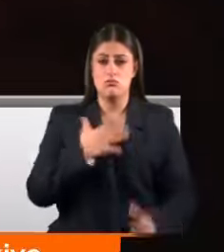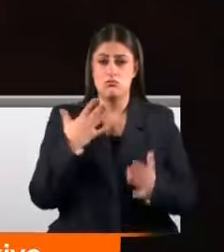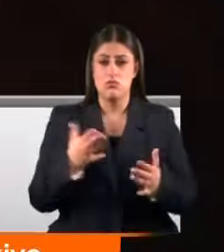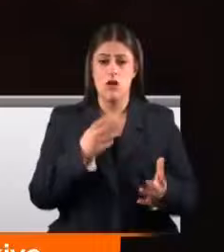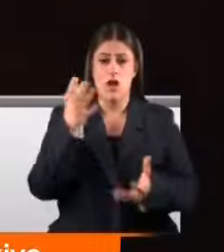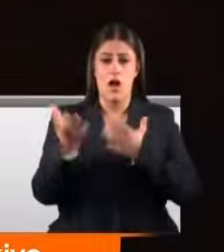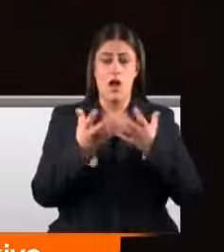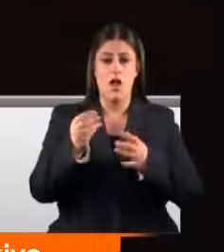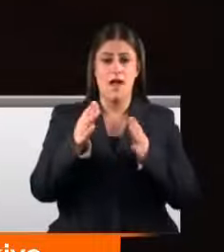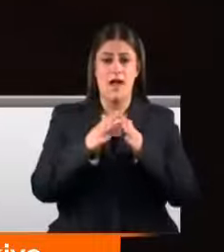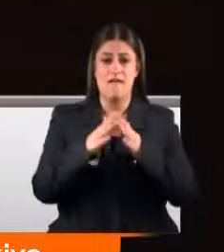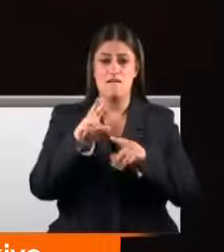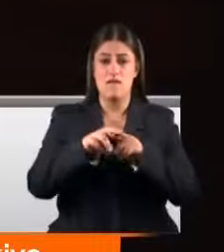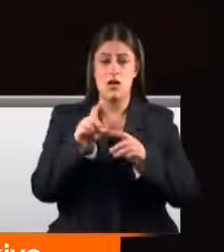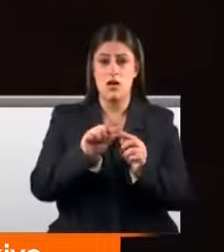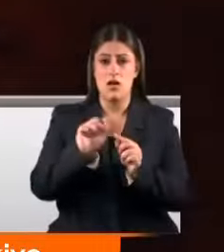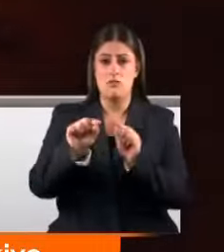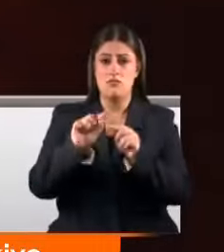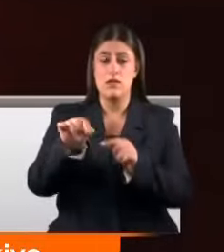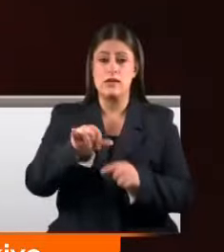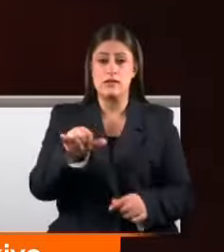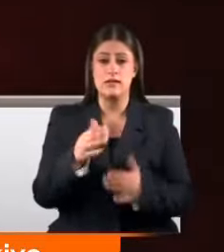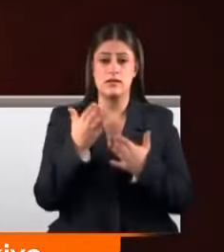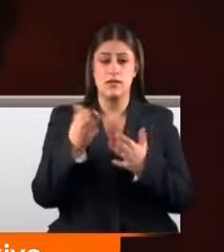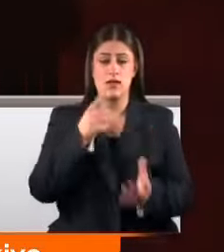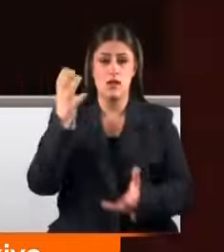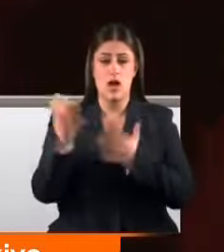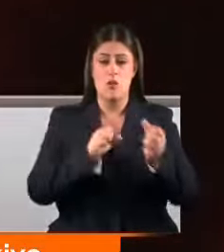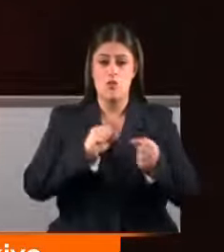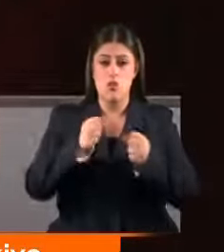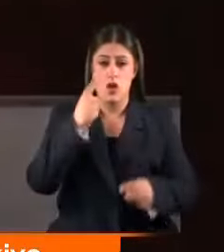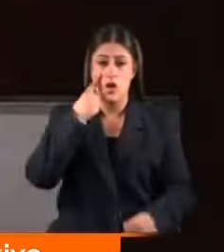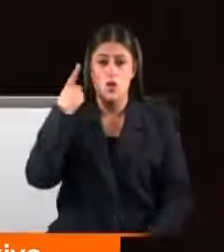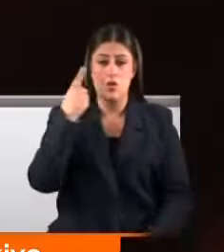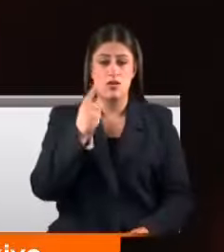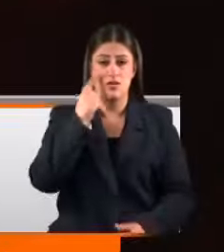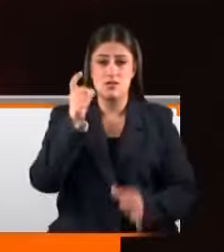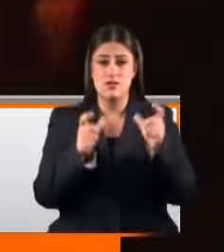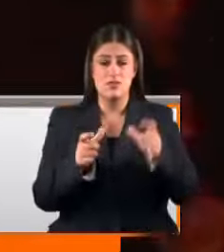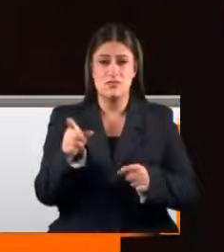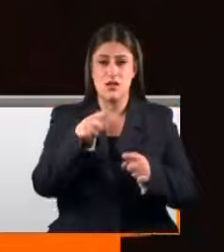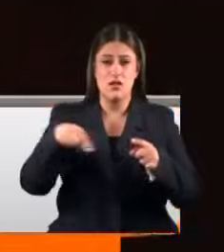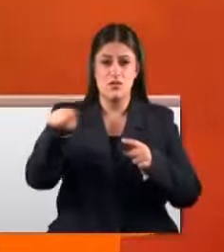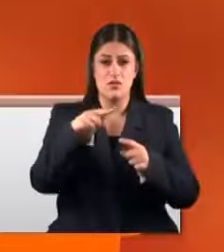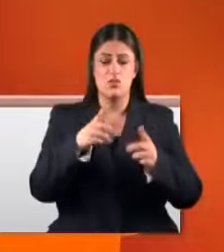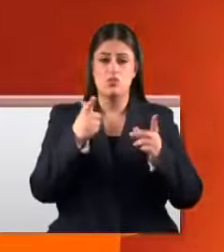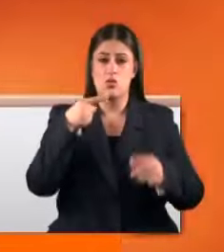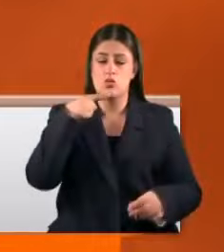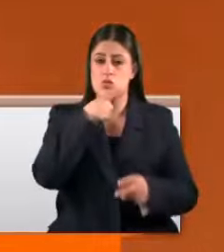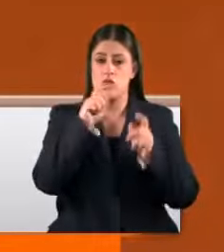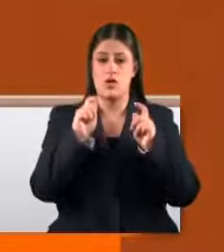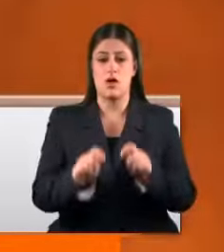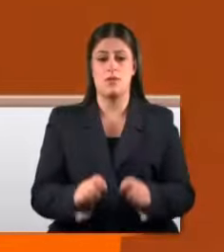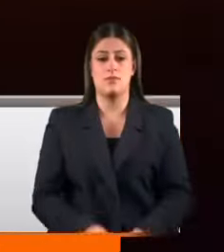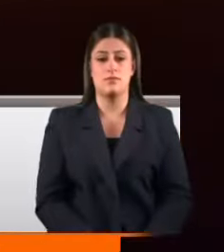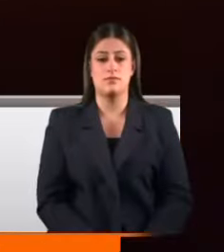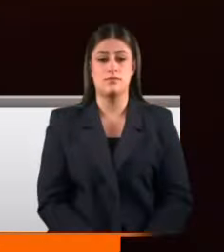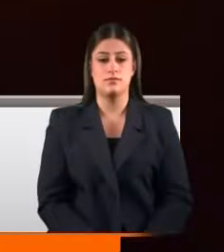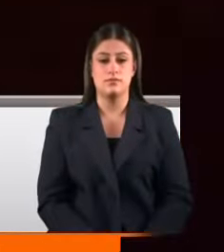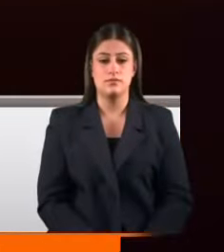alevler yerleşim bölgesinin yanı başındaydı. Yangına müdahale etmeye gelen bölge sakinleri zor anlar yaşadı. Var mı başka kimse orada? Var